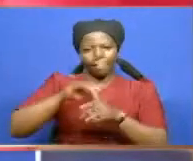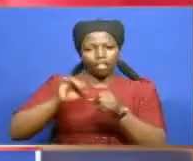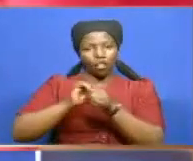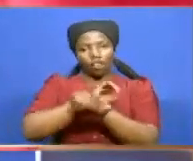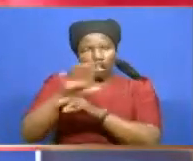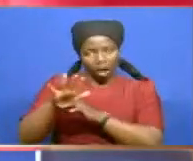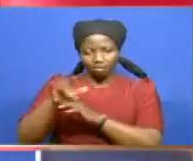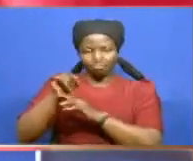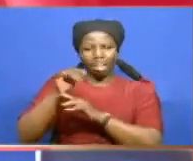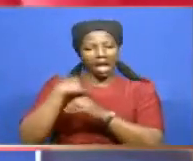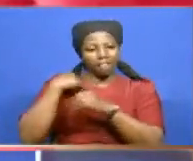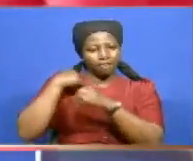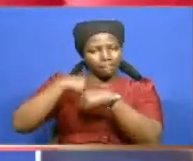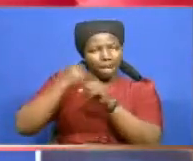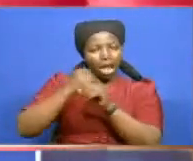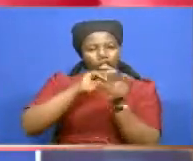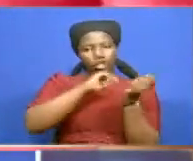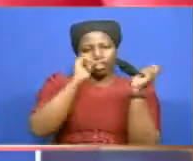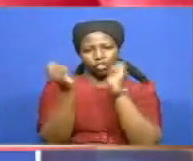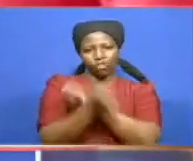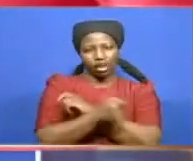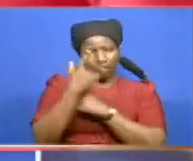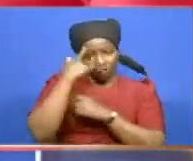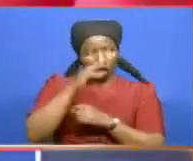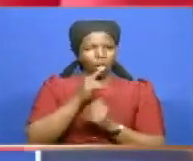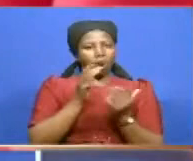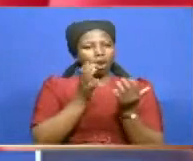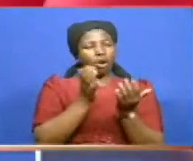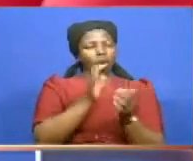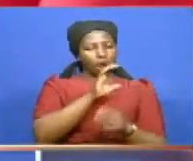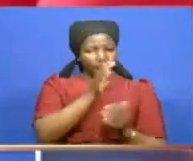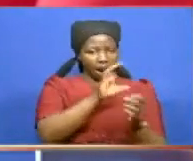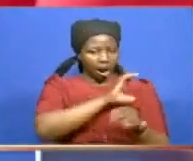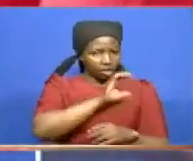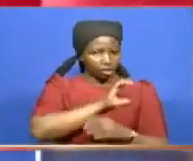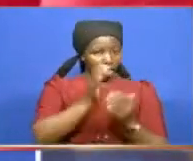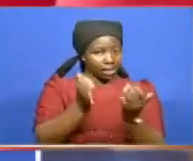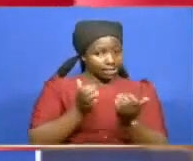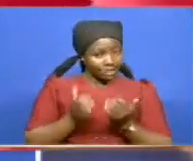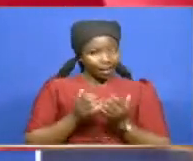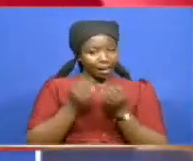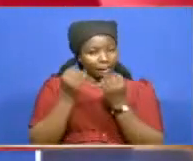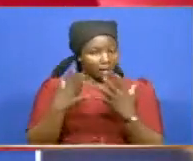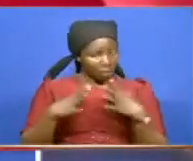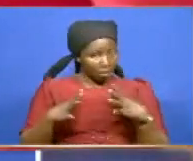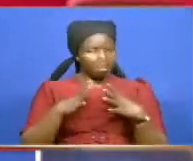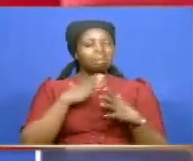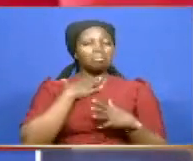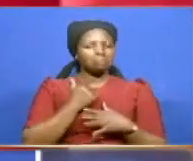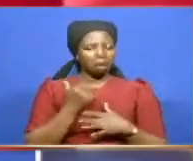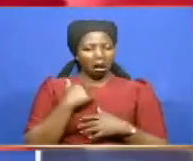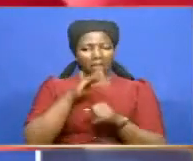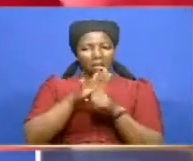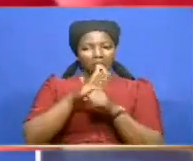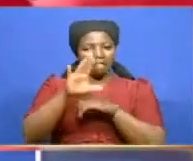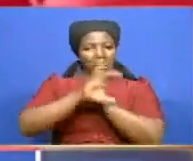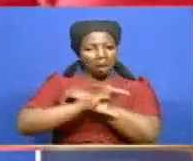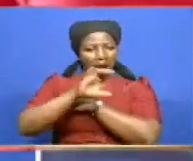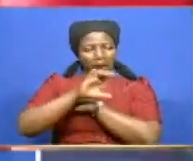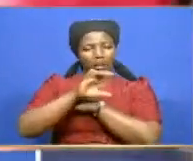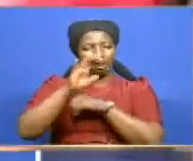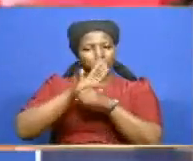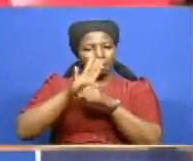COVID-19 limesababisha mabadiliko ya mahitaji ya wateja, huku wengine wakipendelea kutokuwa na watu wengi na pia kujali usalama